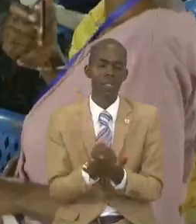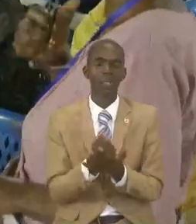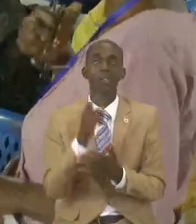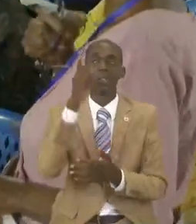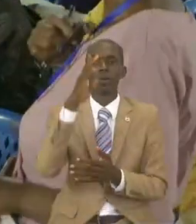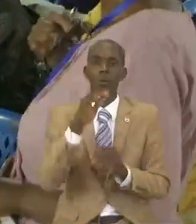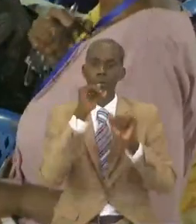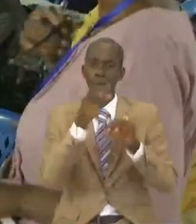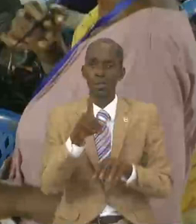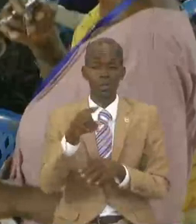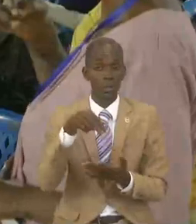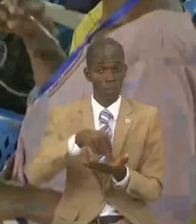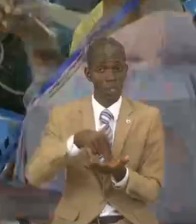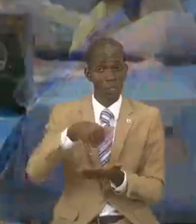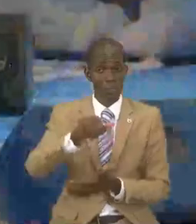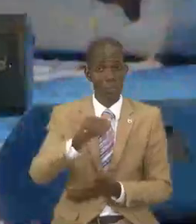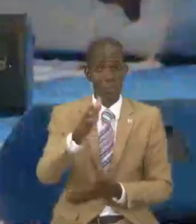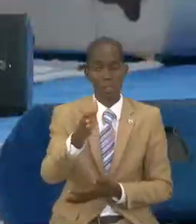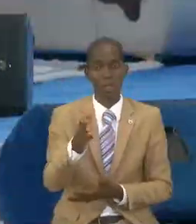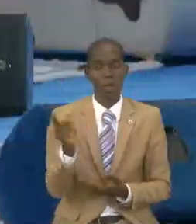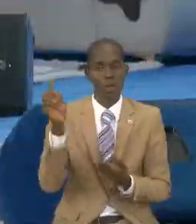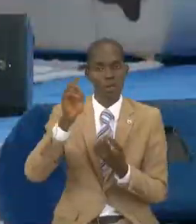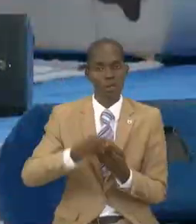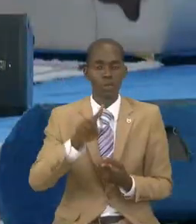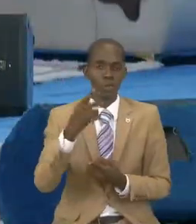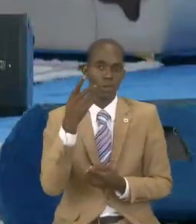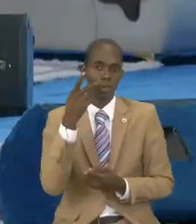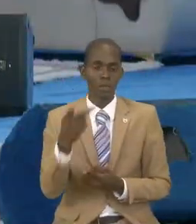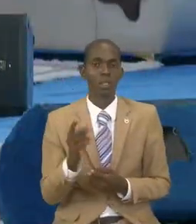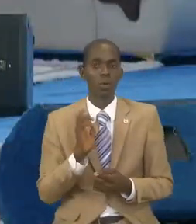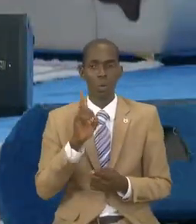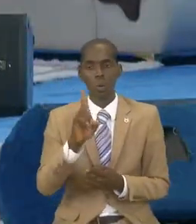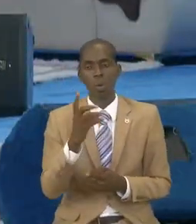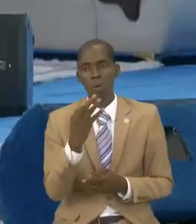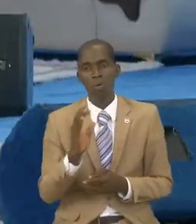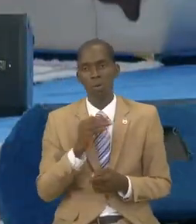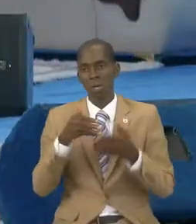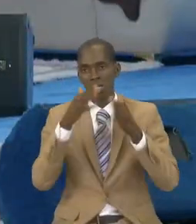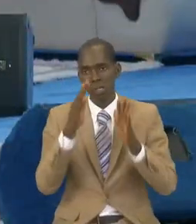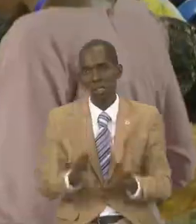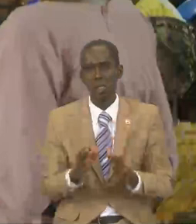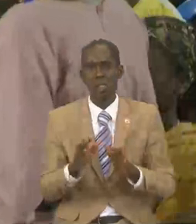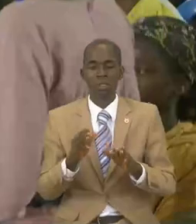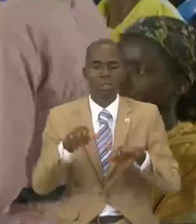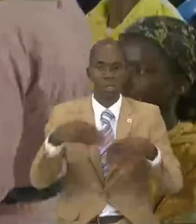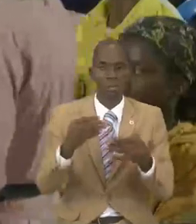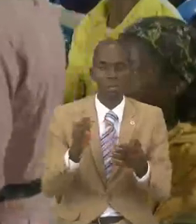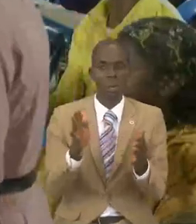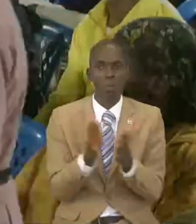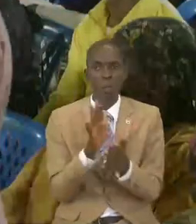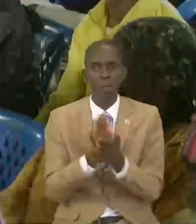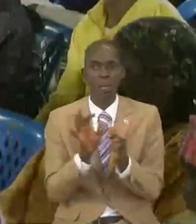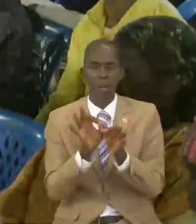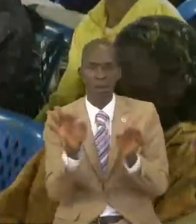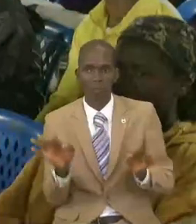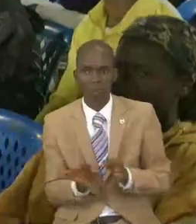Amen. Que Dieu vous bénisse. Toujours debout là-bas. Nos conseillers sont autour de vous et vont s'occuper de vous.